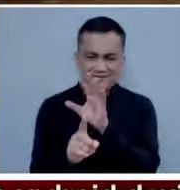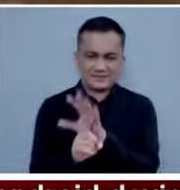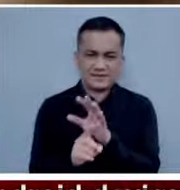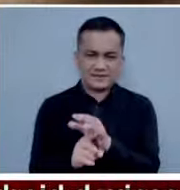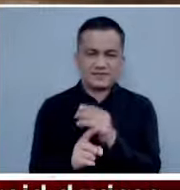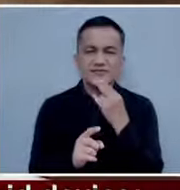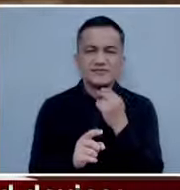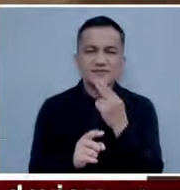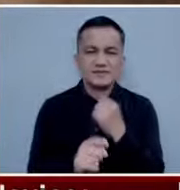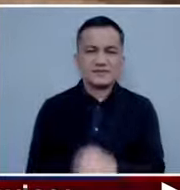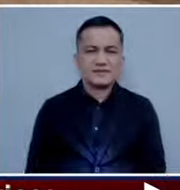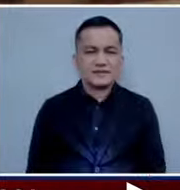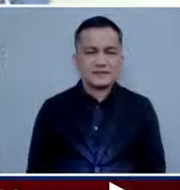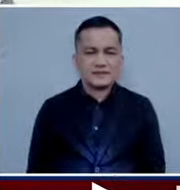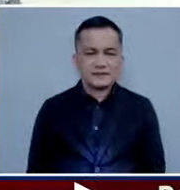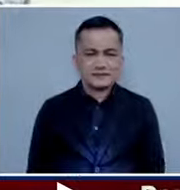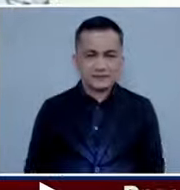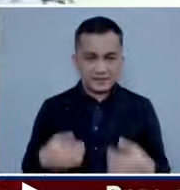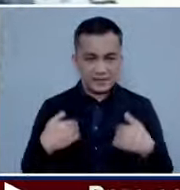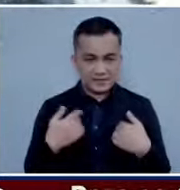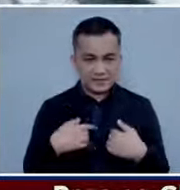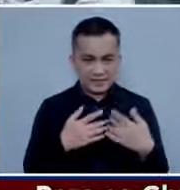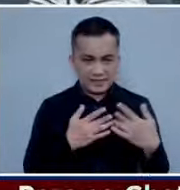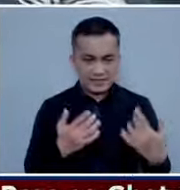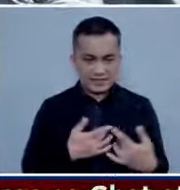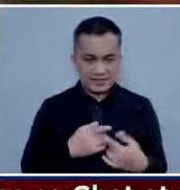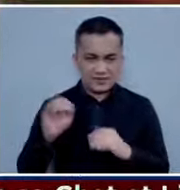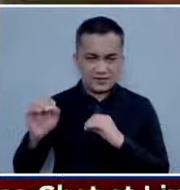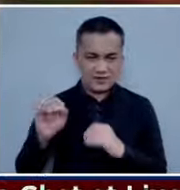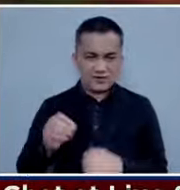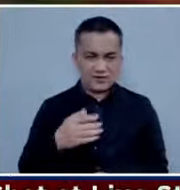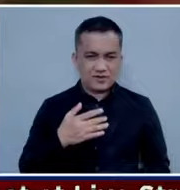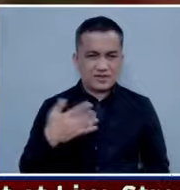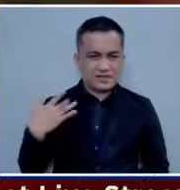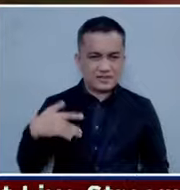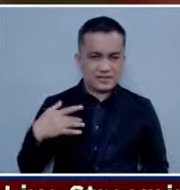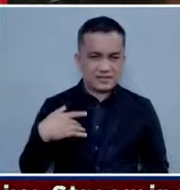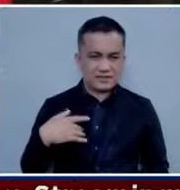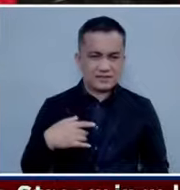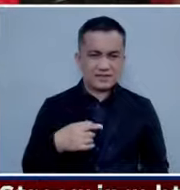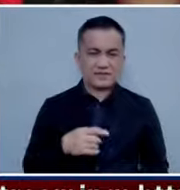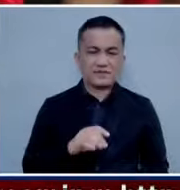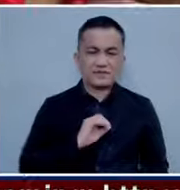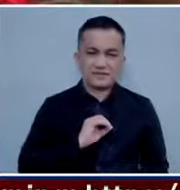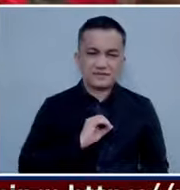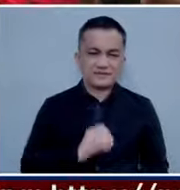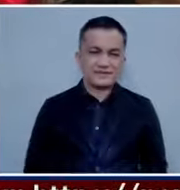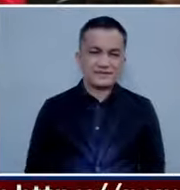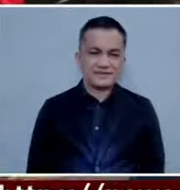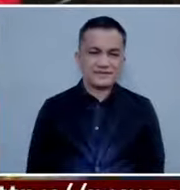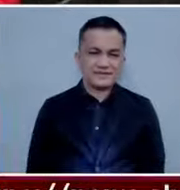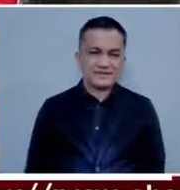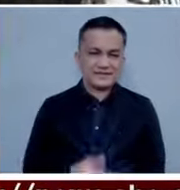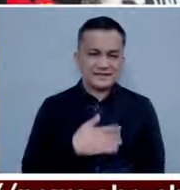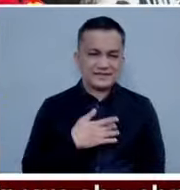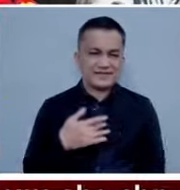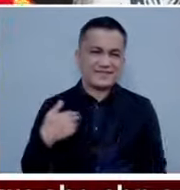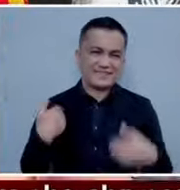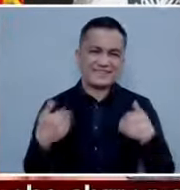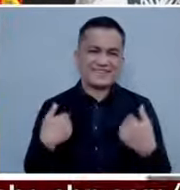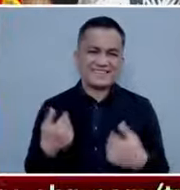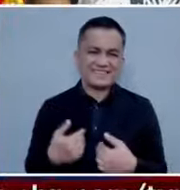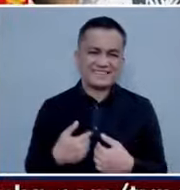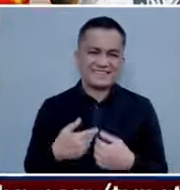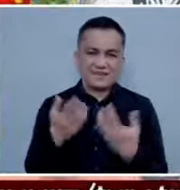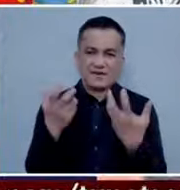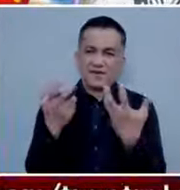po. Pati mga young at heart, kanya-kanya ring rampa ng kanilang mga alaga. Nakakabata siya, oh, di ba? Bagay